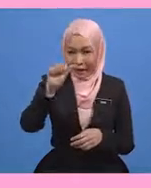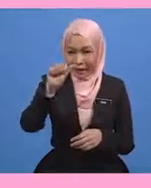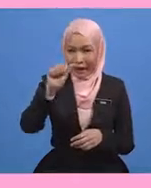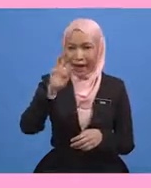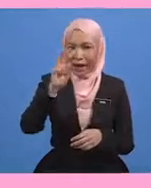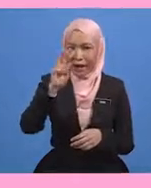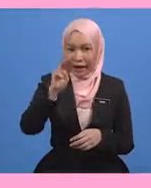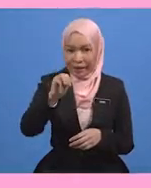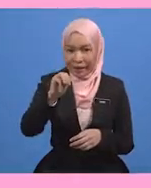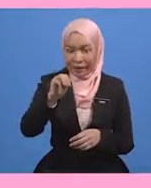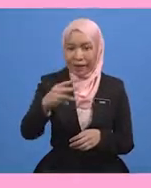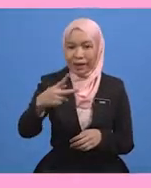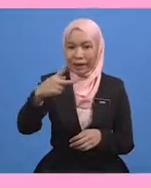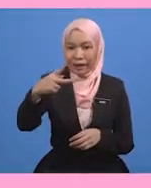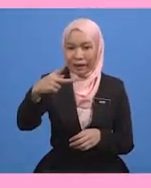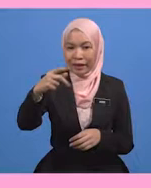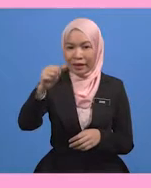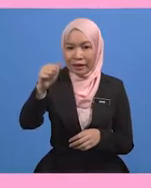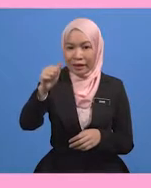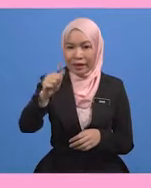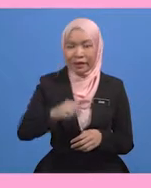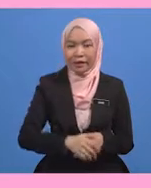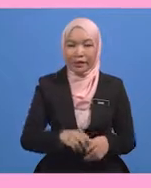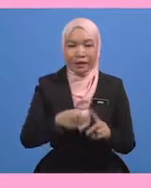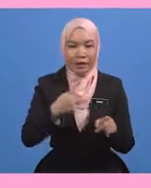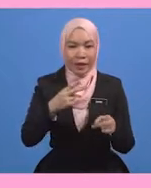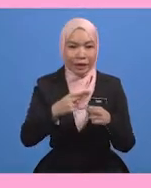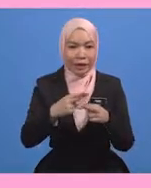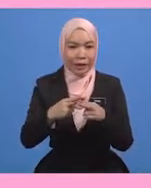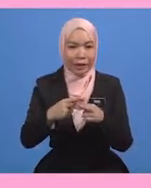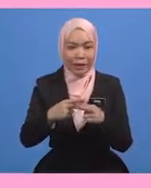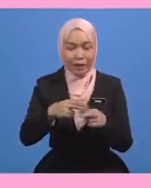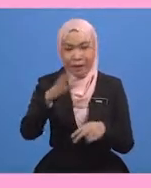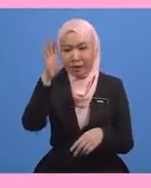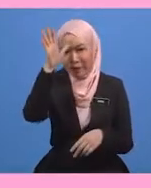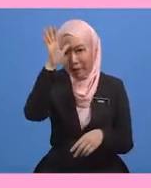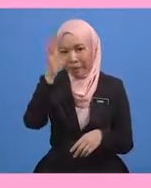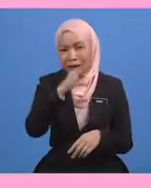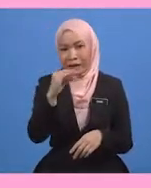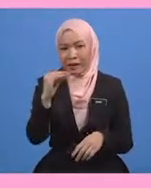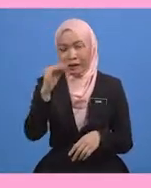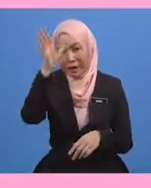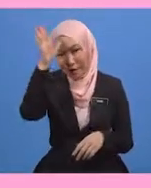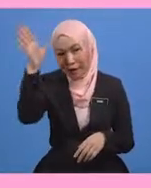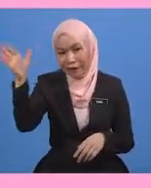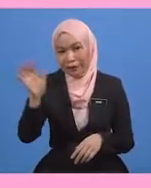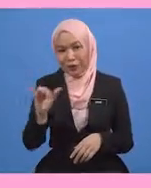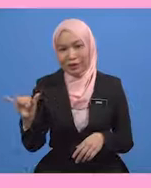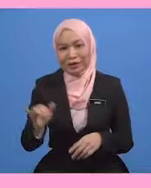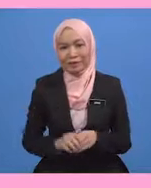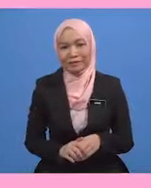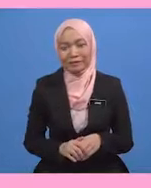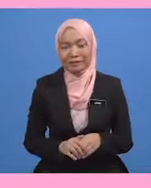datuknya. Hamka dilahirkan di desa Tanah Siroh, Sungai Batang, Maninjau,